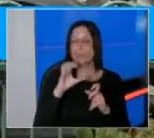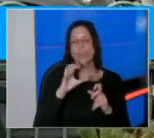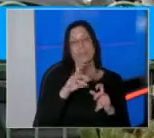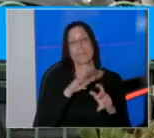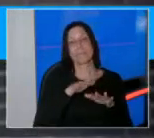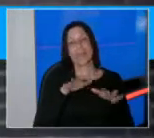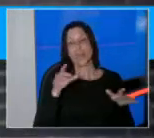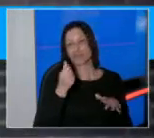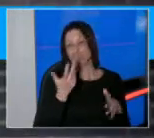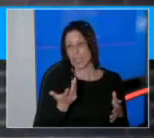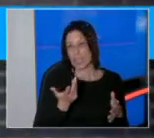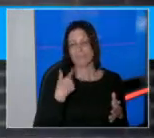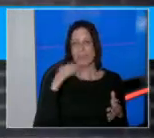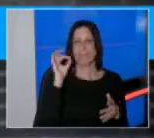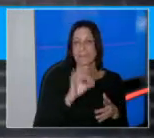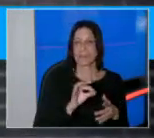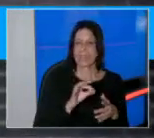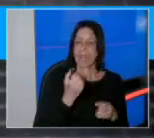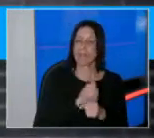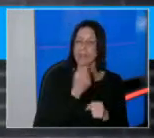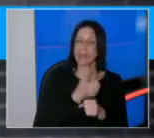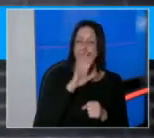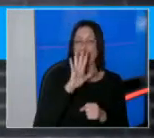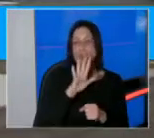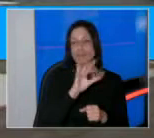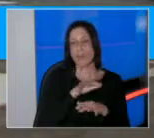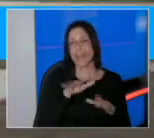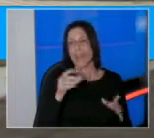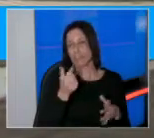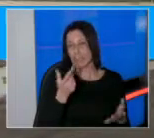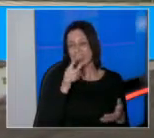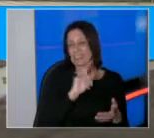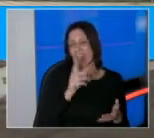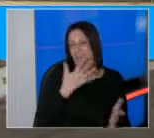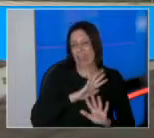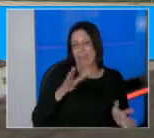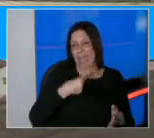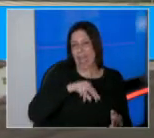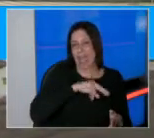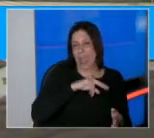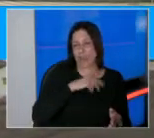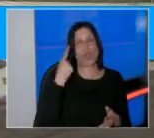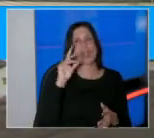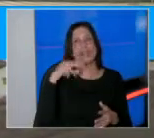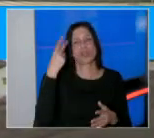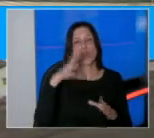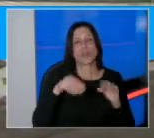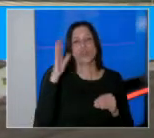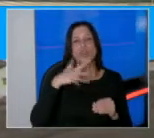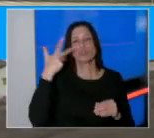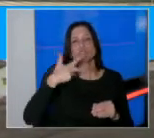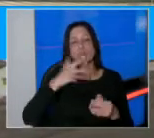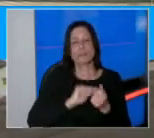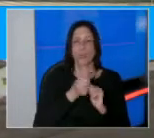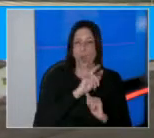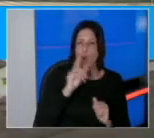שקל, ופגיעה בתוצר של עוד 5 מיליארד שקל, איזה אחריות זאת? הרי אני לא יודע אם יהיו בחירות בעוד 3 ימים או לא